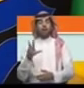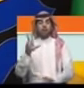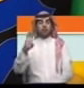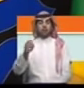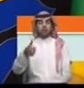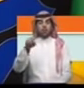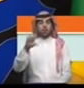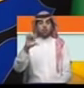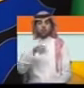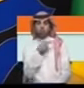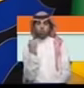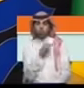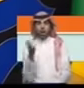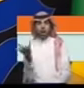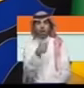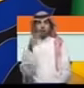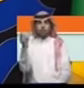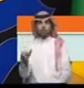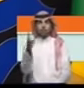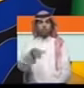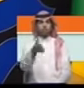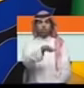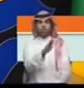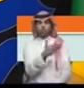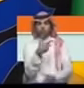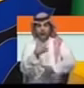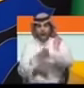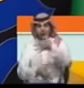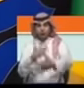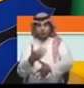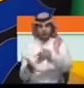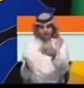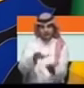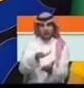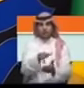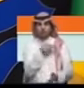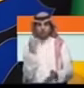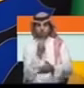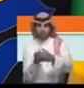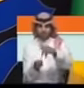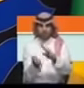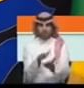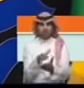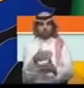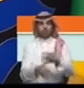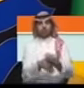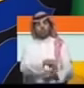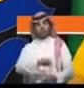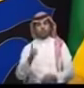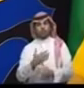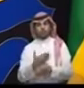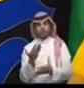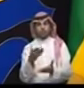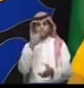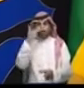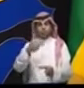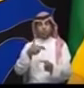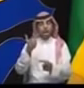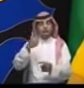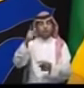قد قتلت واعتقلت كل مدبري محاولة الانقلاب في البلاد بعد استيلائهم سابقا على محطة